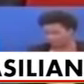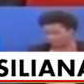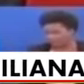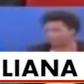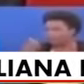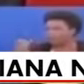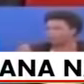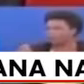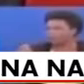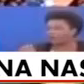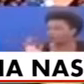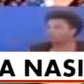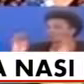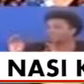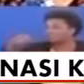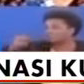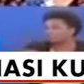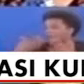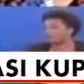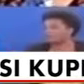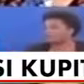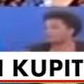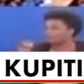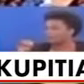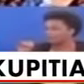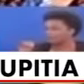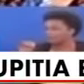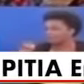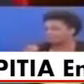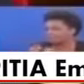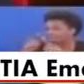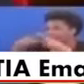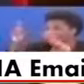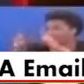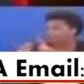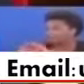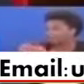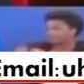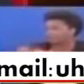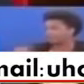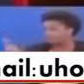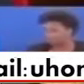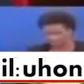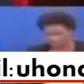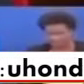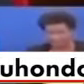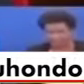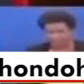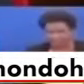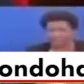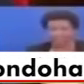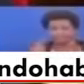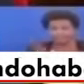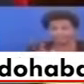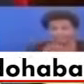cha afya cha Mnazi Mmoja na hali kadhalika ujenzi wa hospitali ya wilaya ambayo tumewapelekea fedha. Lakini tukijua wazi kwamba Mheshimiwa Waziri